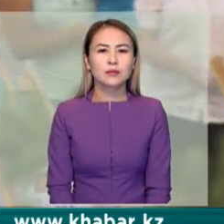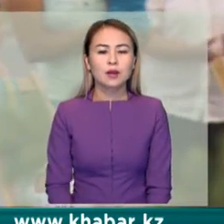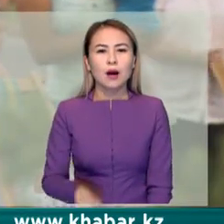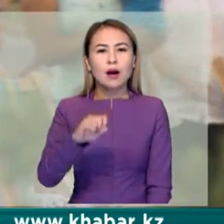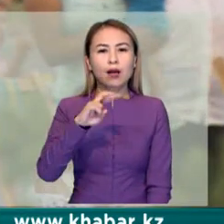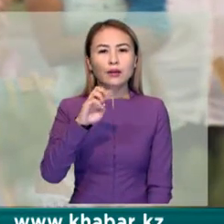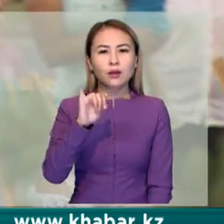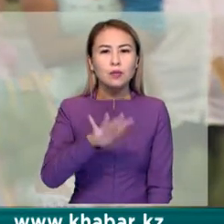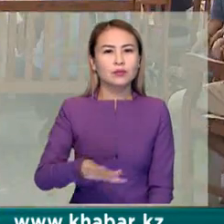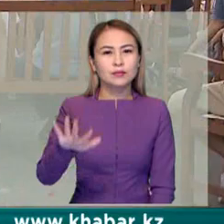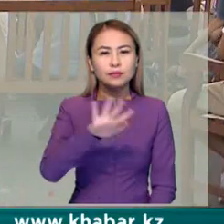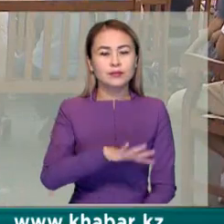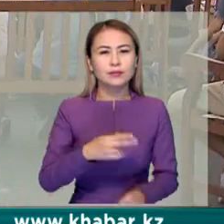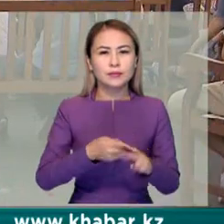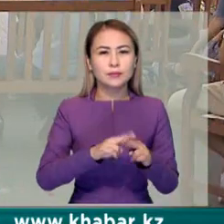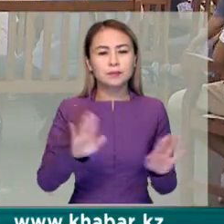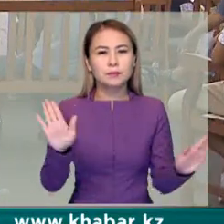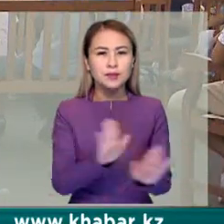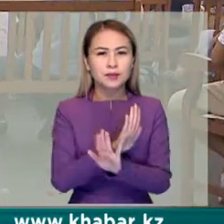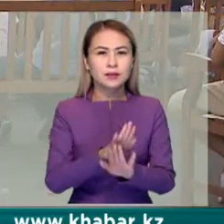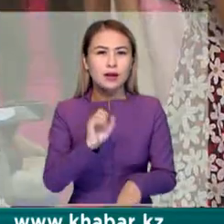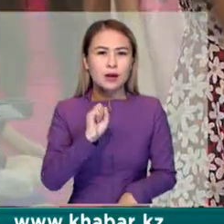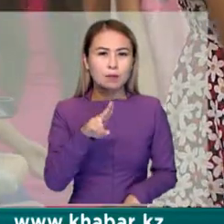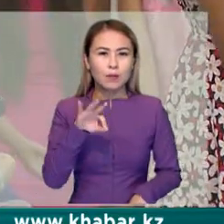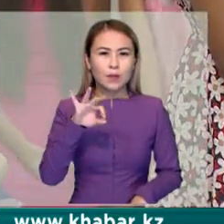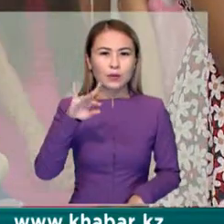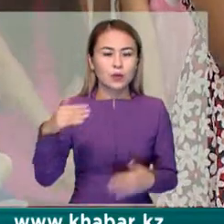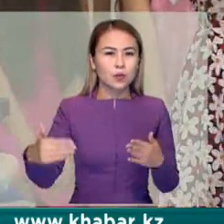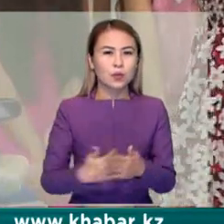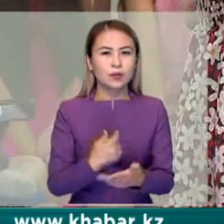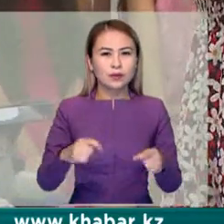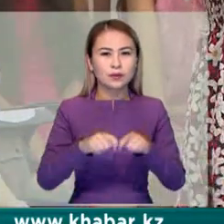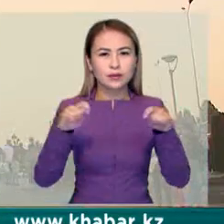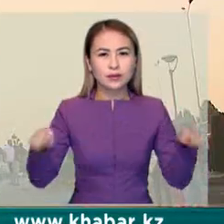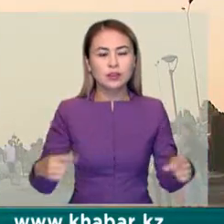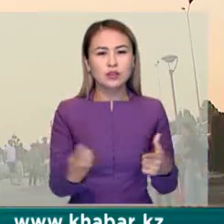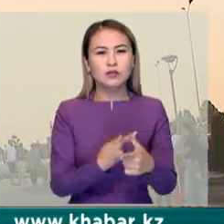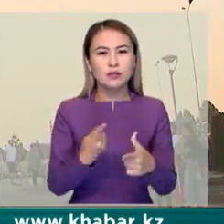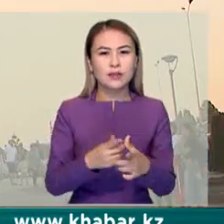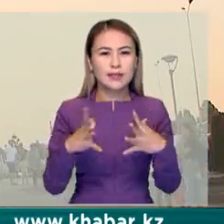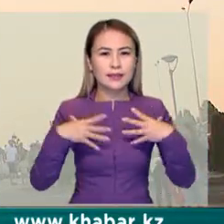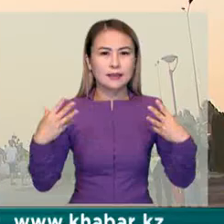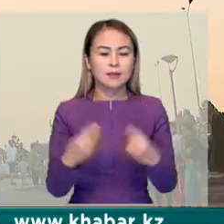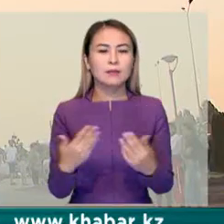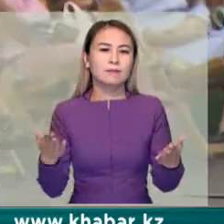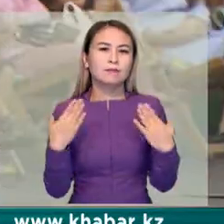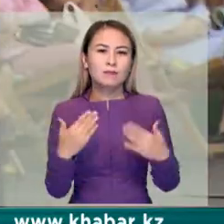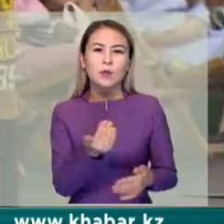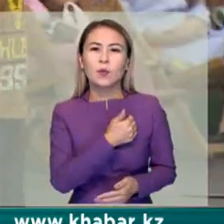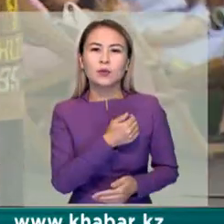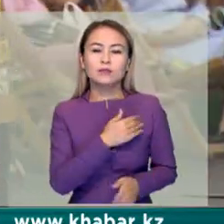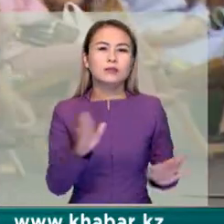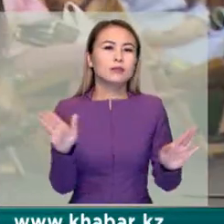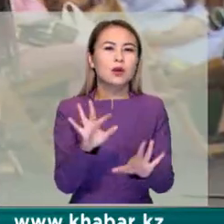Алатаудың ескен самалмен көмкерілген ән кеші апорттың жаңашылған жазғалаңында өтті. Отбасылық демалыста кезгелген адам қалауынша ән